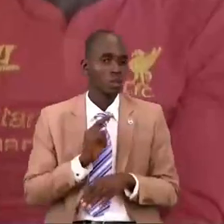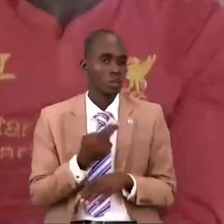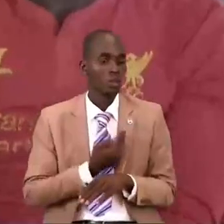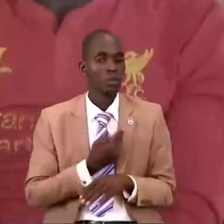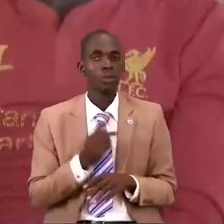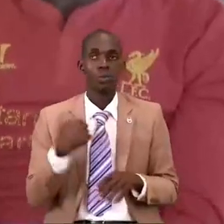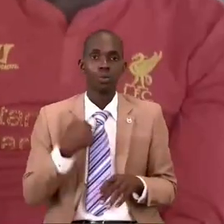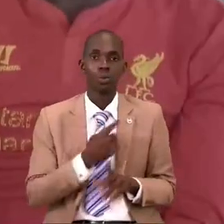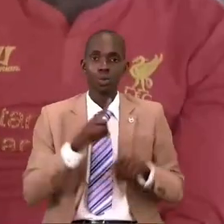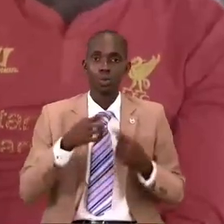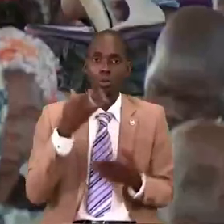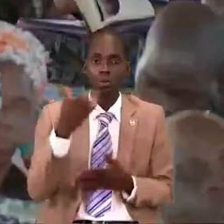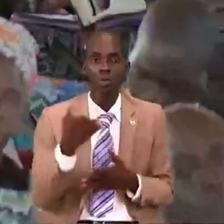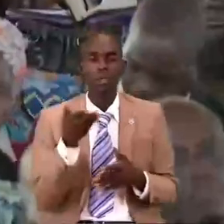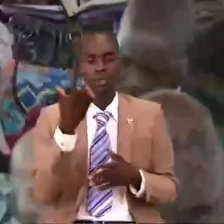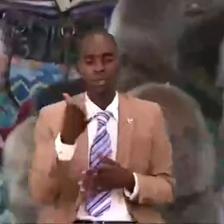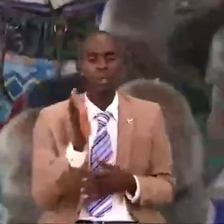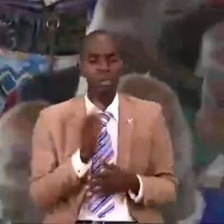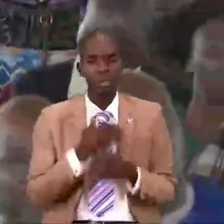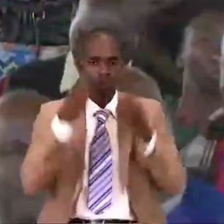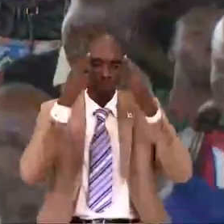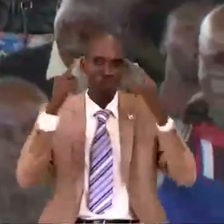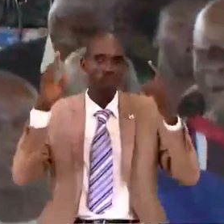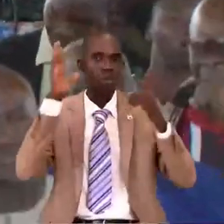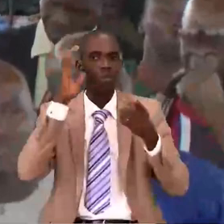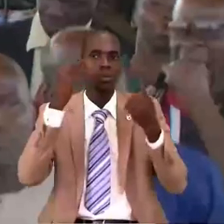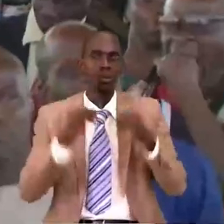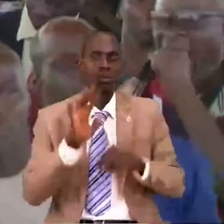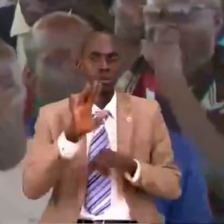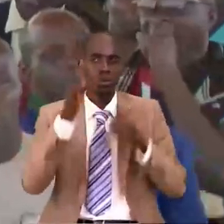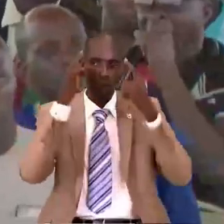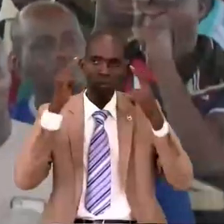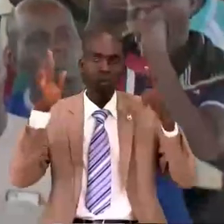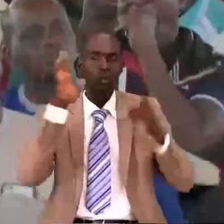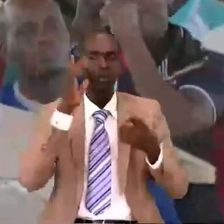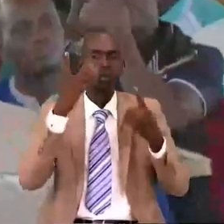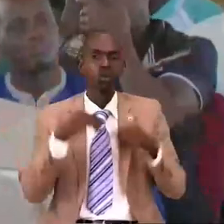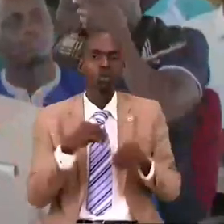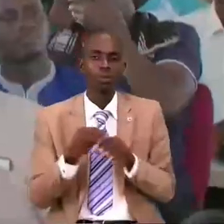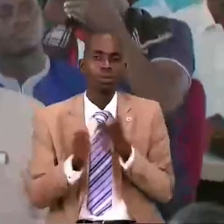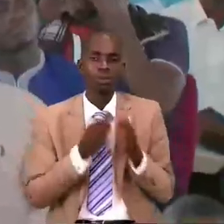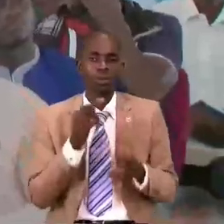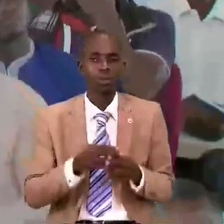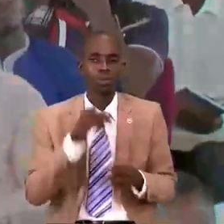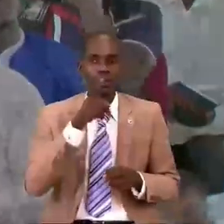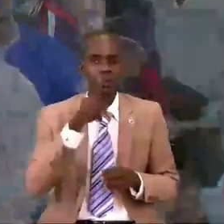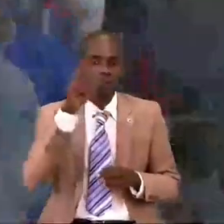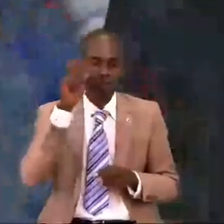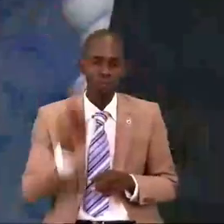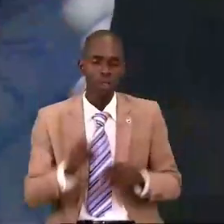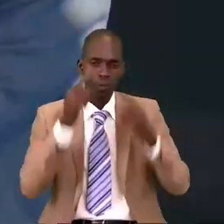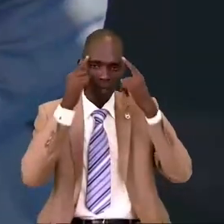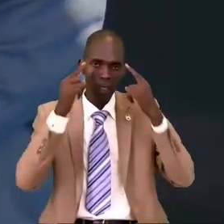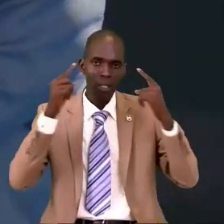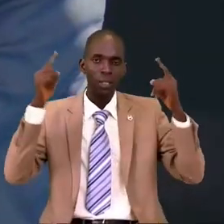viendra. Tu dois réussir. Tu dois prospérer en